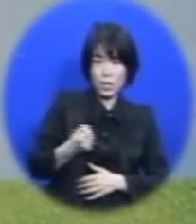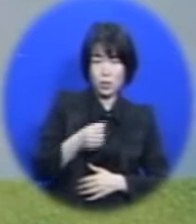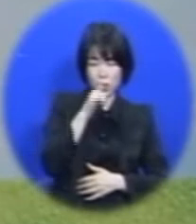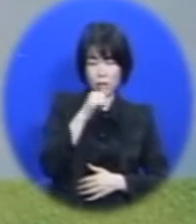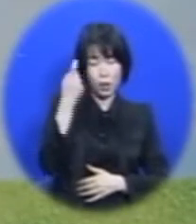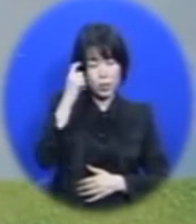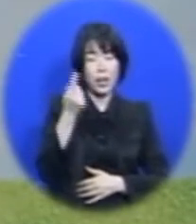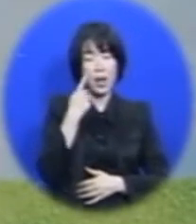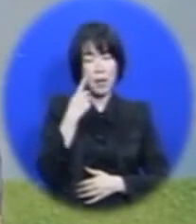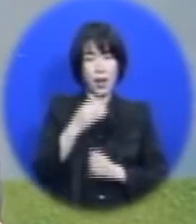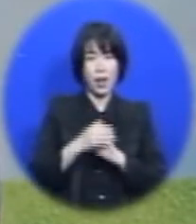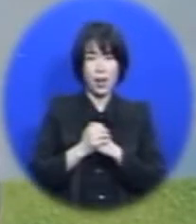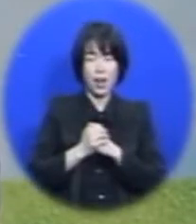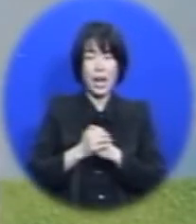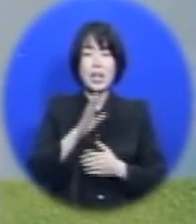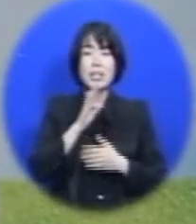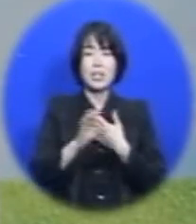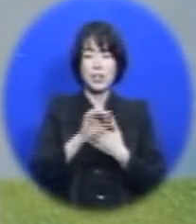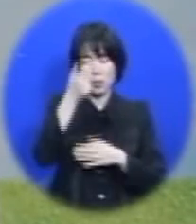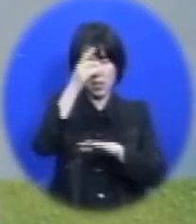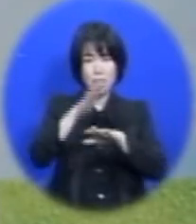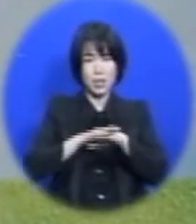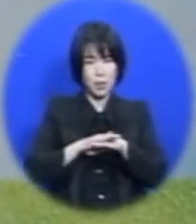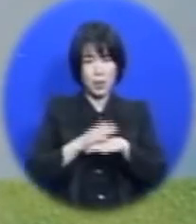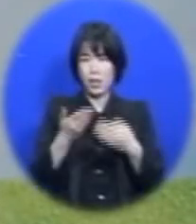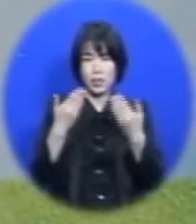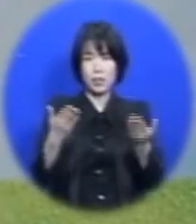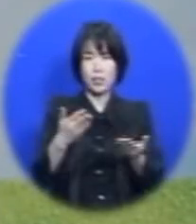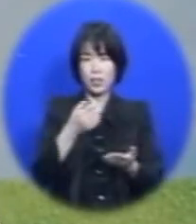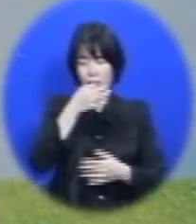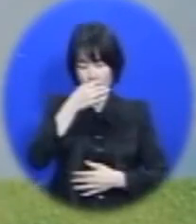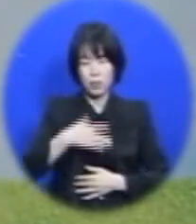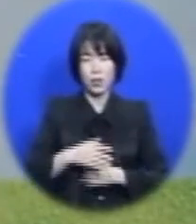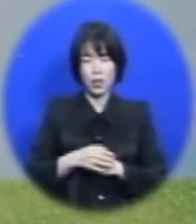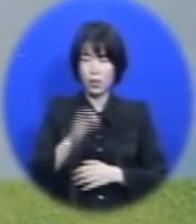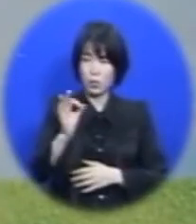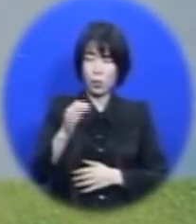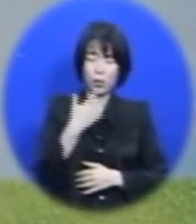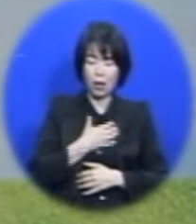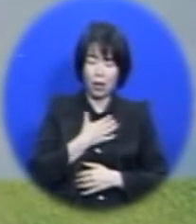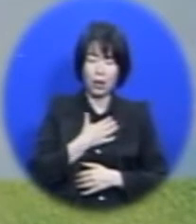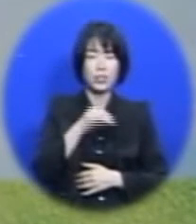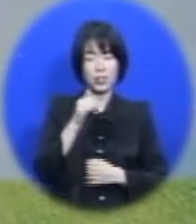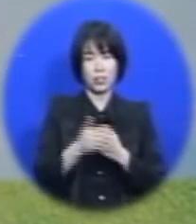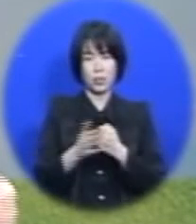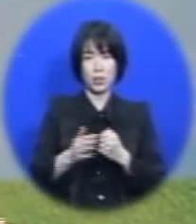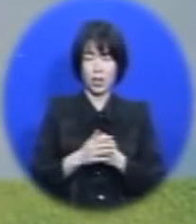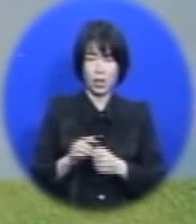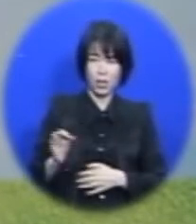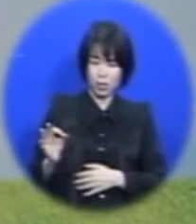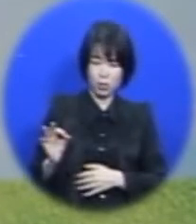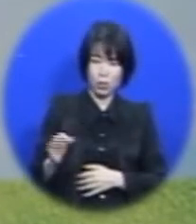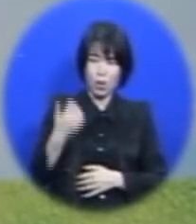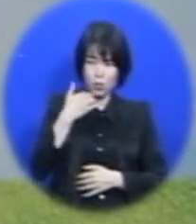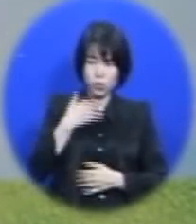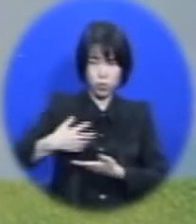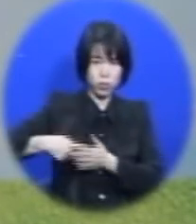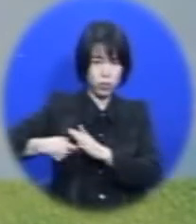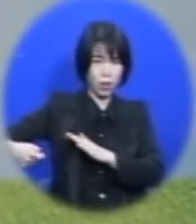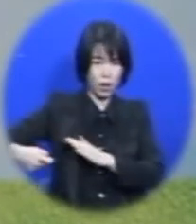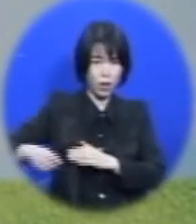합시다. 그러면 예배 진짜 드리기 힘들어요. 그 돈 걱정 때문에. 이거 혹시 누가 또 가져가면